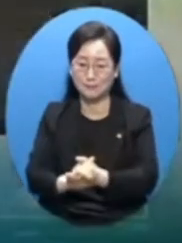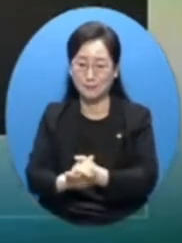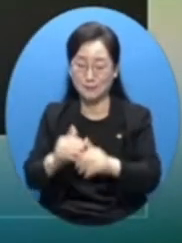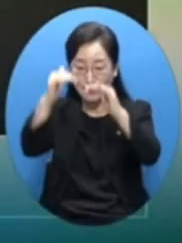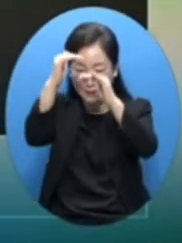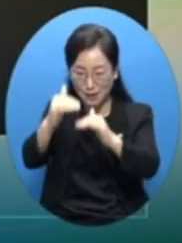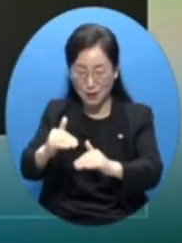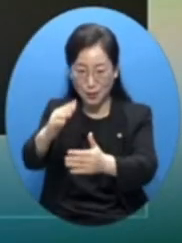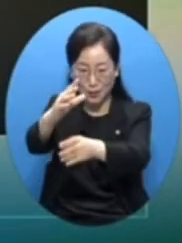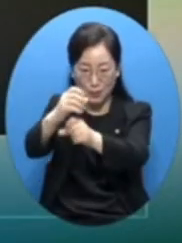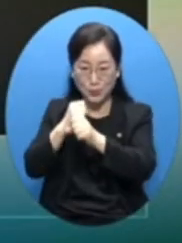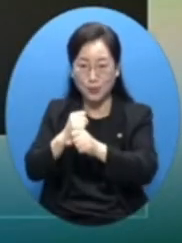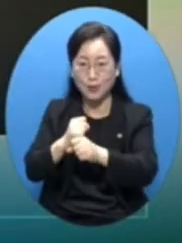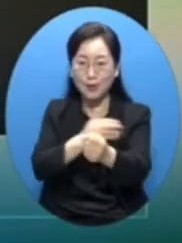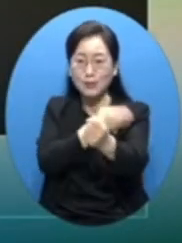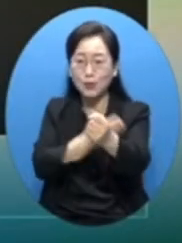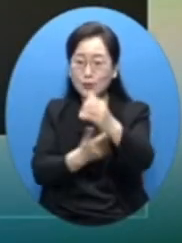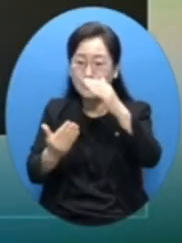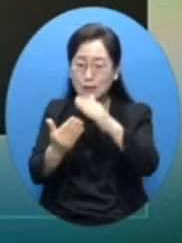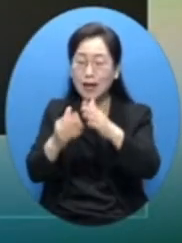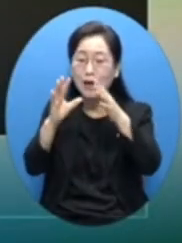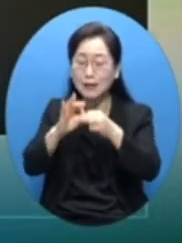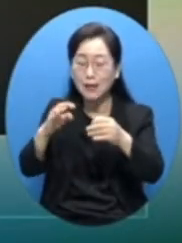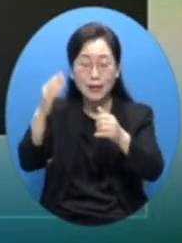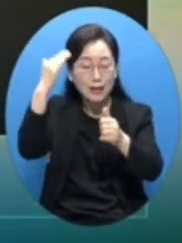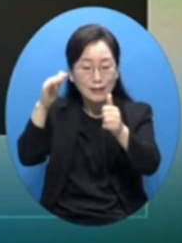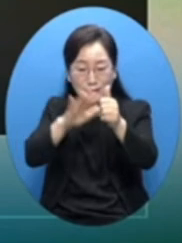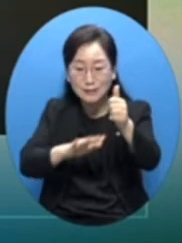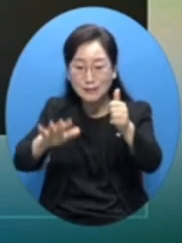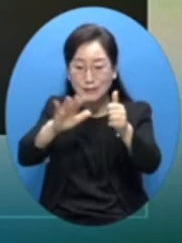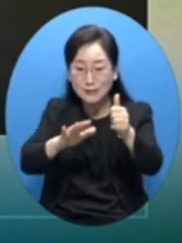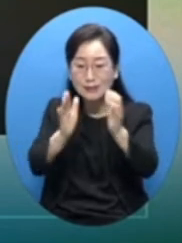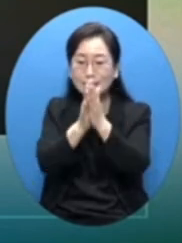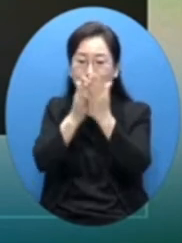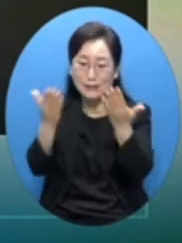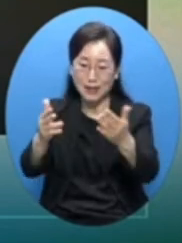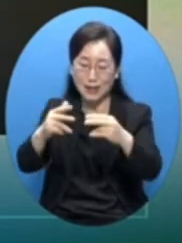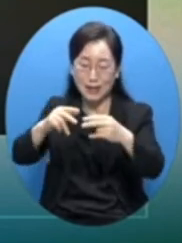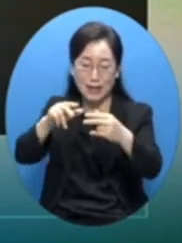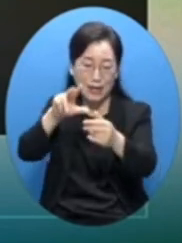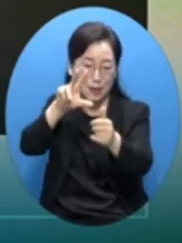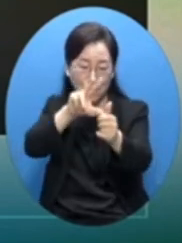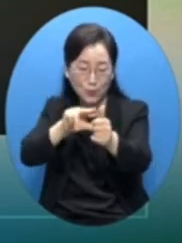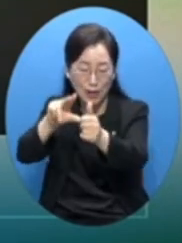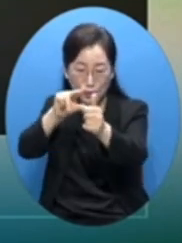정리해서 전능자의 그늘이라는 책으로 다큐멘터리를